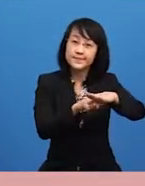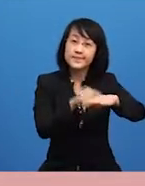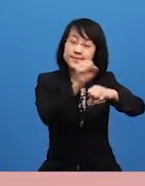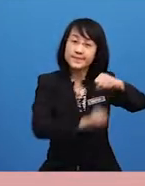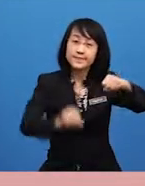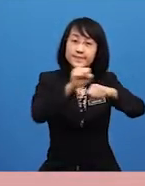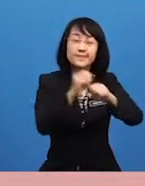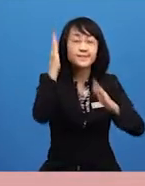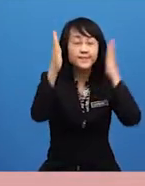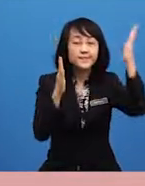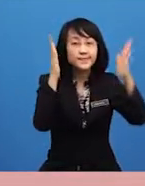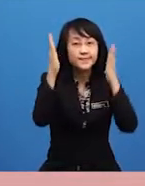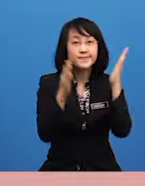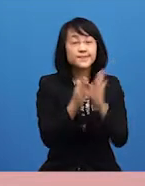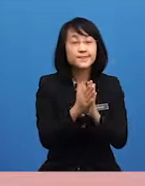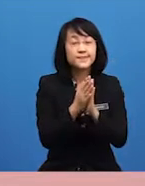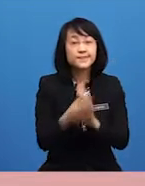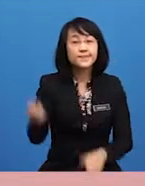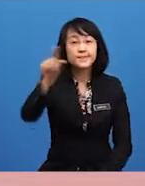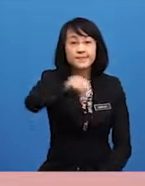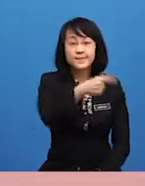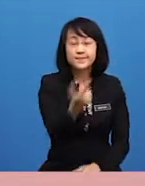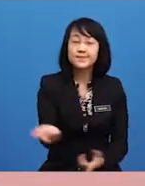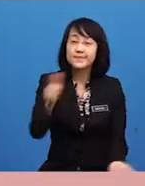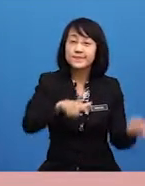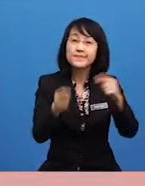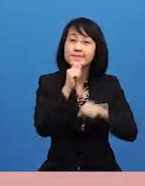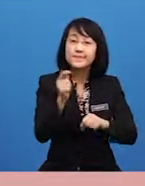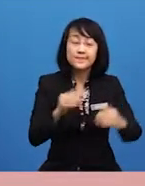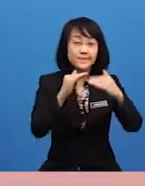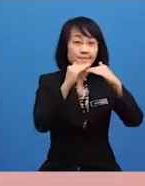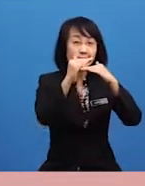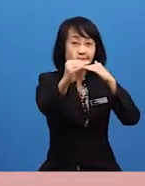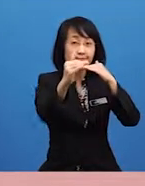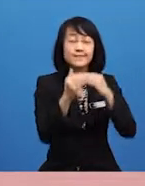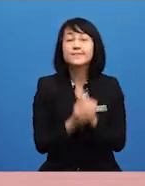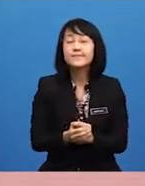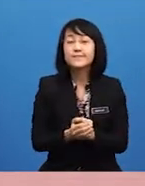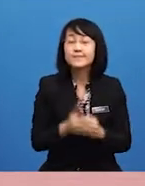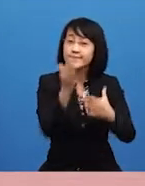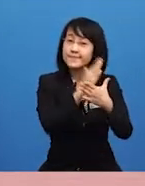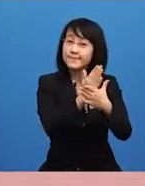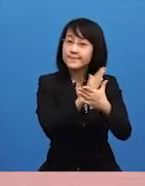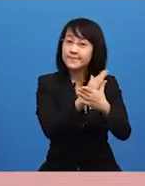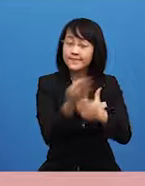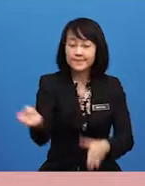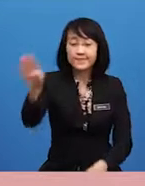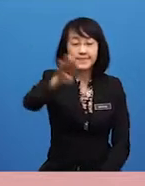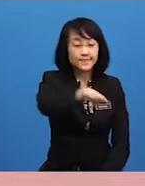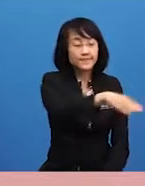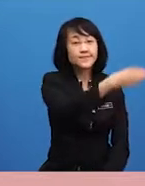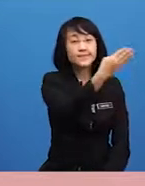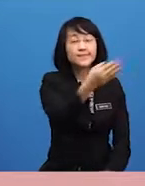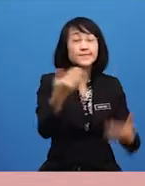Malaysia merupakan gunung lipat tua yang stabil. Antara banjaran